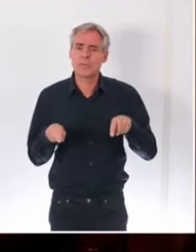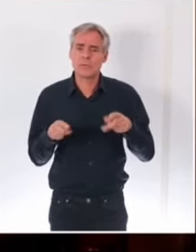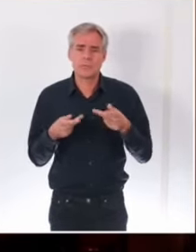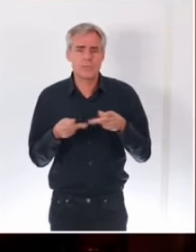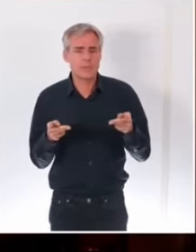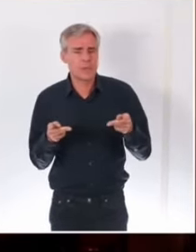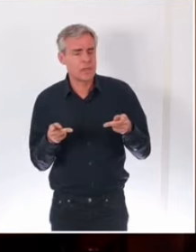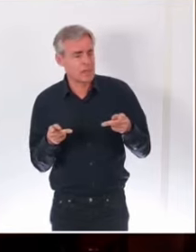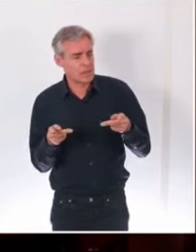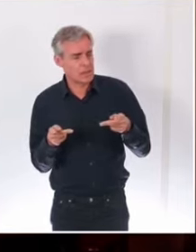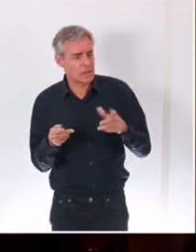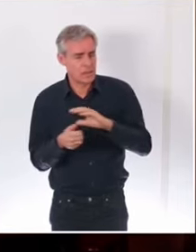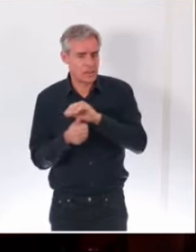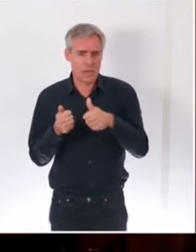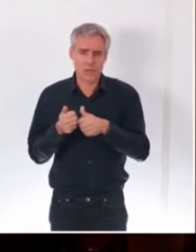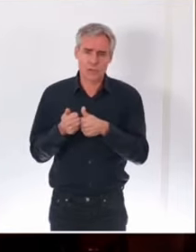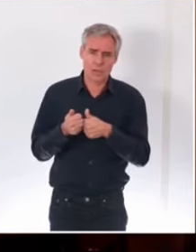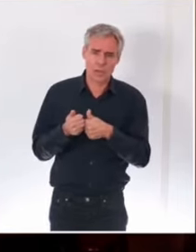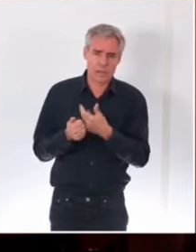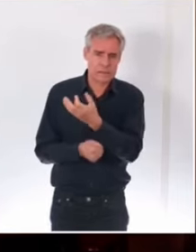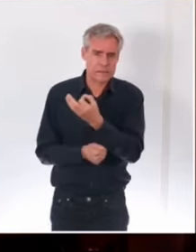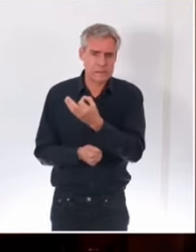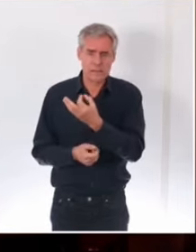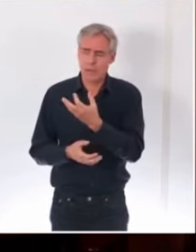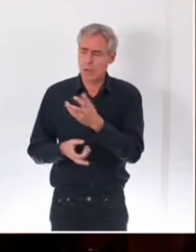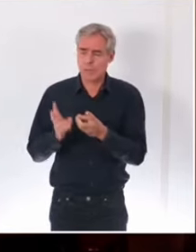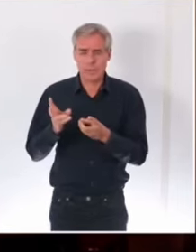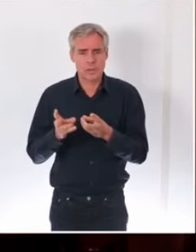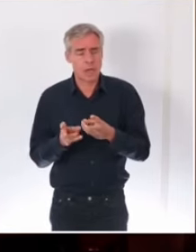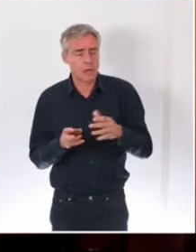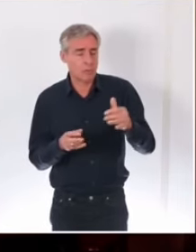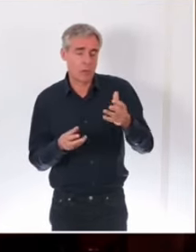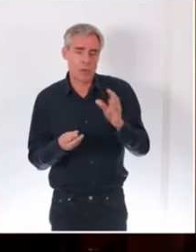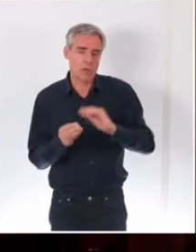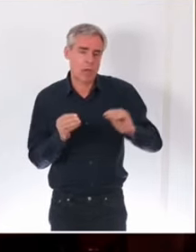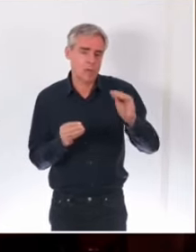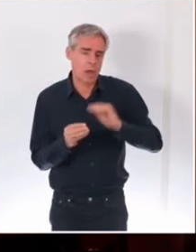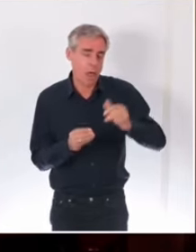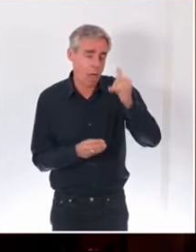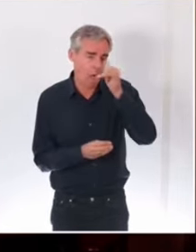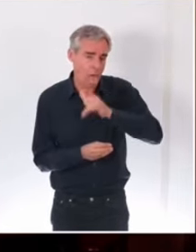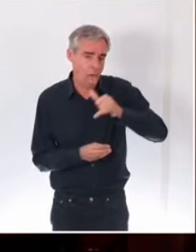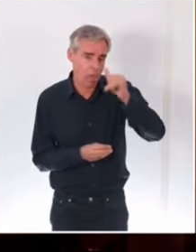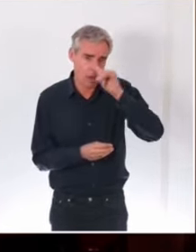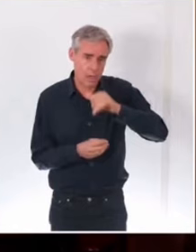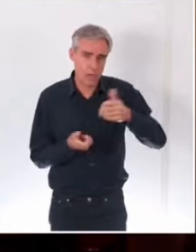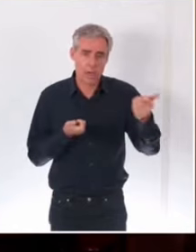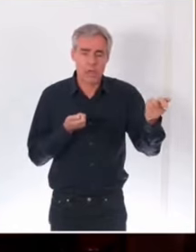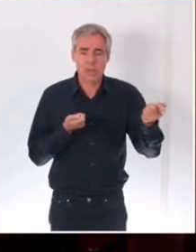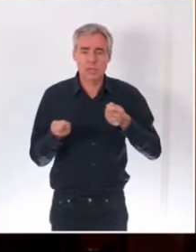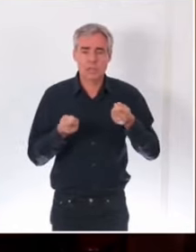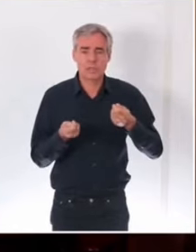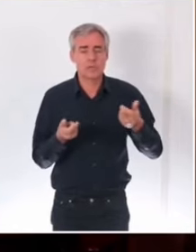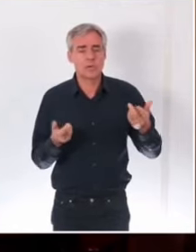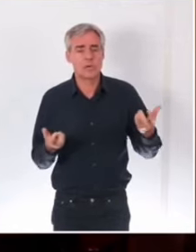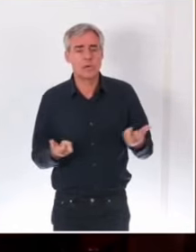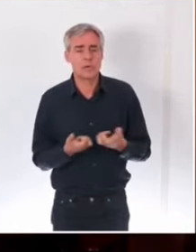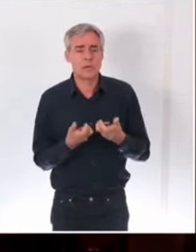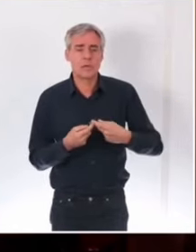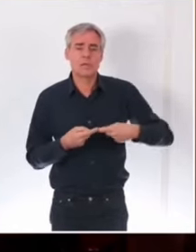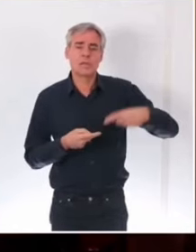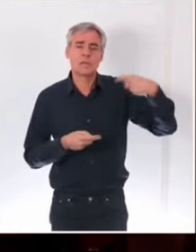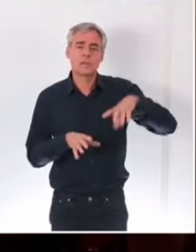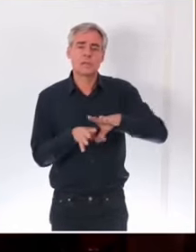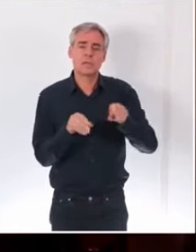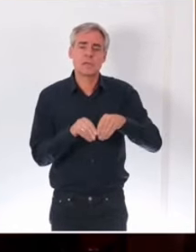autres adjoints qui ont tendance à caricaturer la gestion à la fois des précédentes équipes